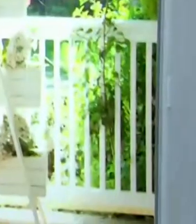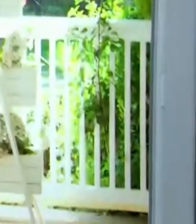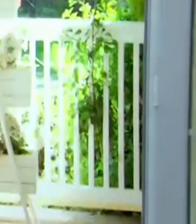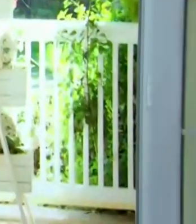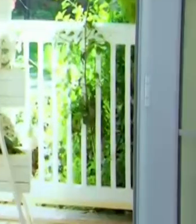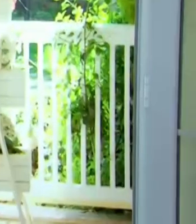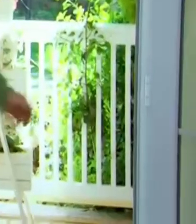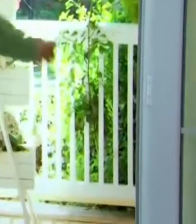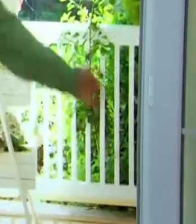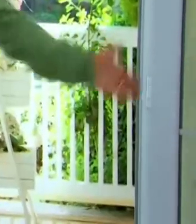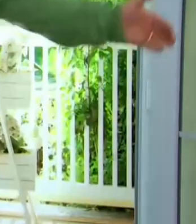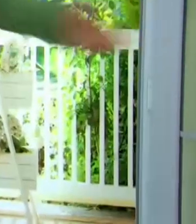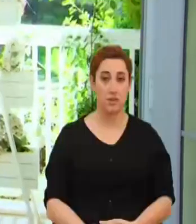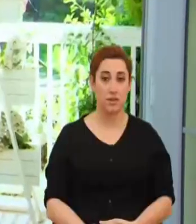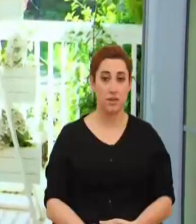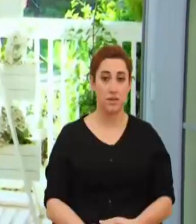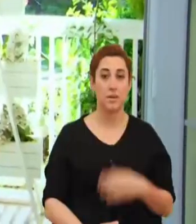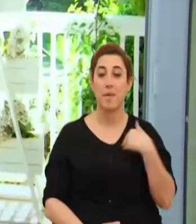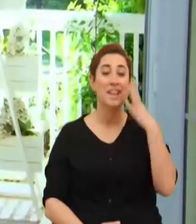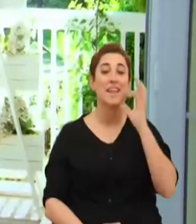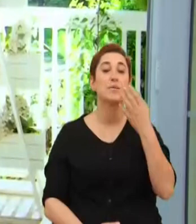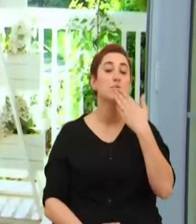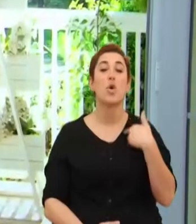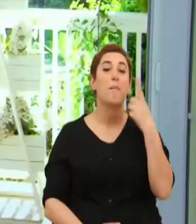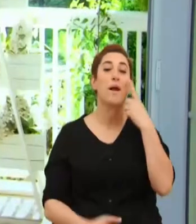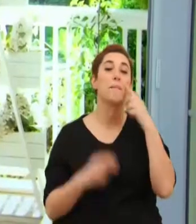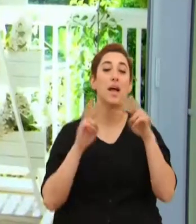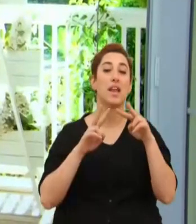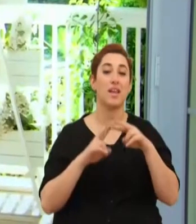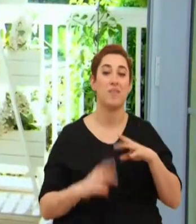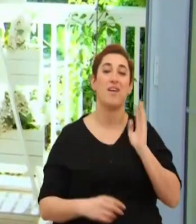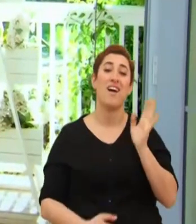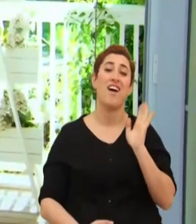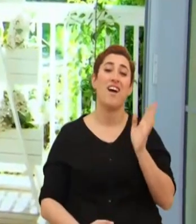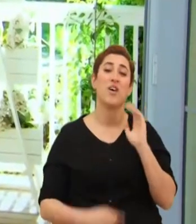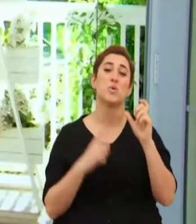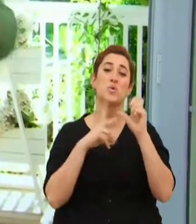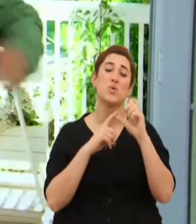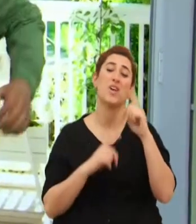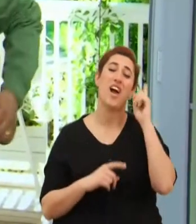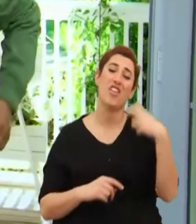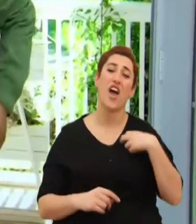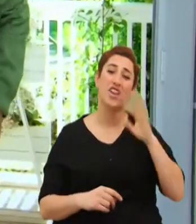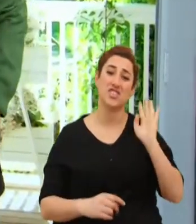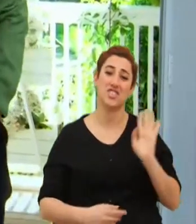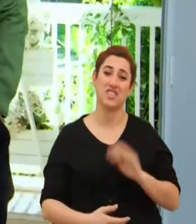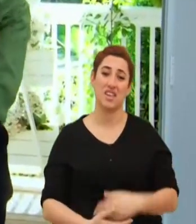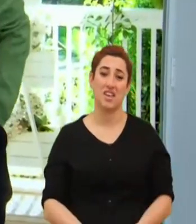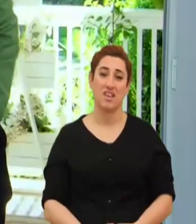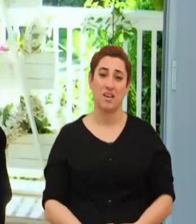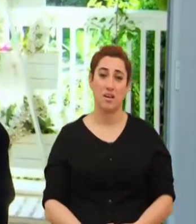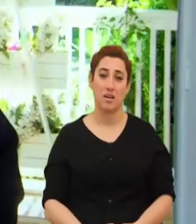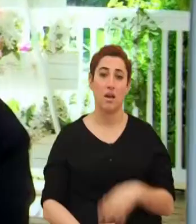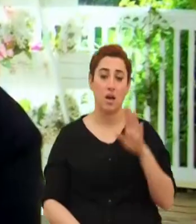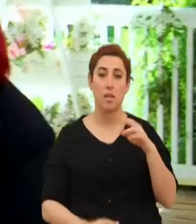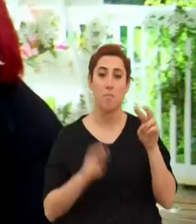Şükrü gene arkadan sinsice yaklaşıyor. Ben kimim seni bakalım nereye? Ay Şükrü, Allah aşkına ya.